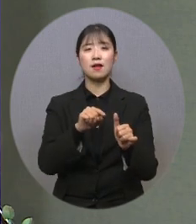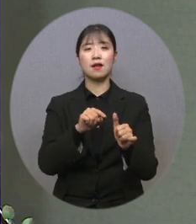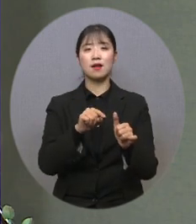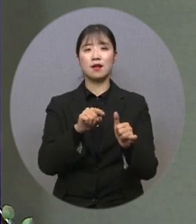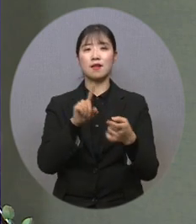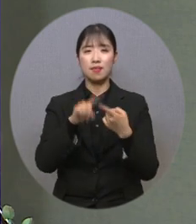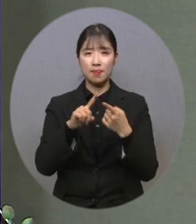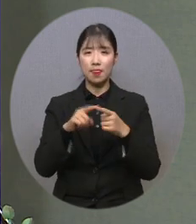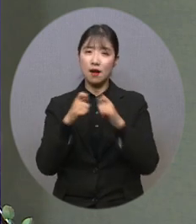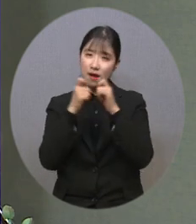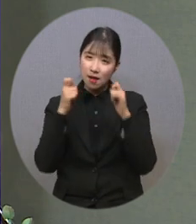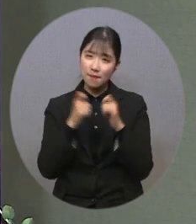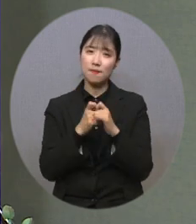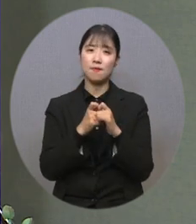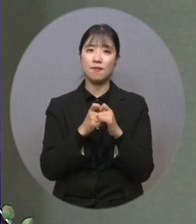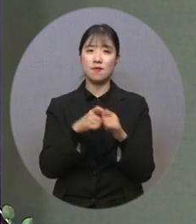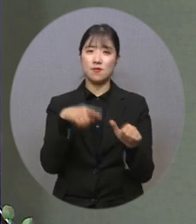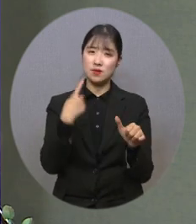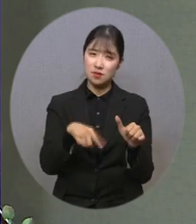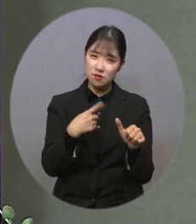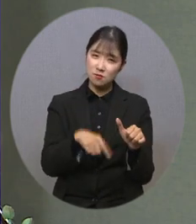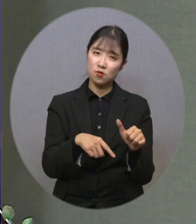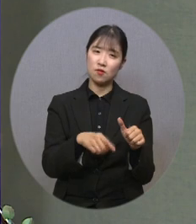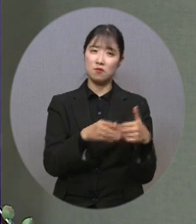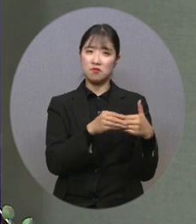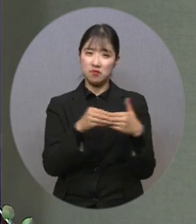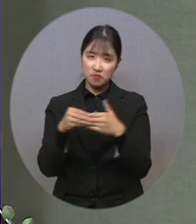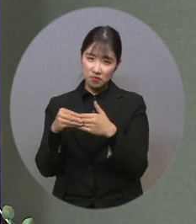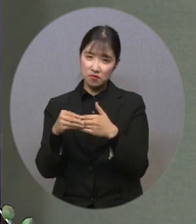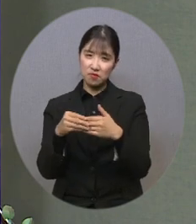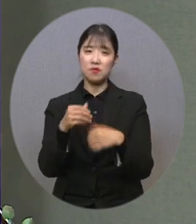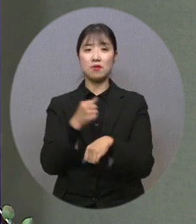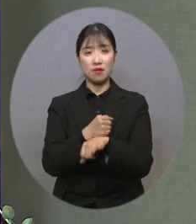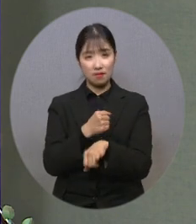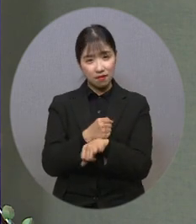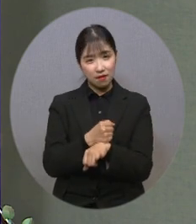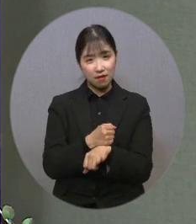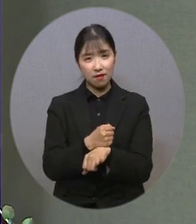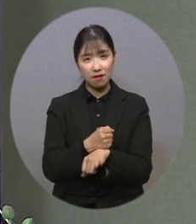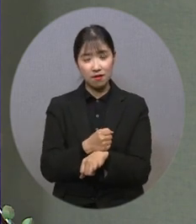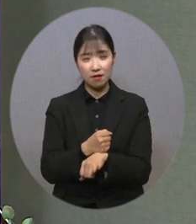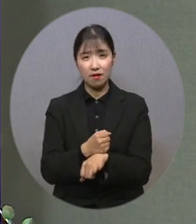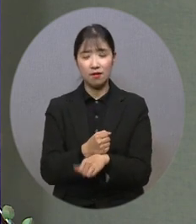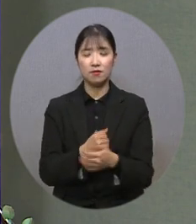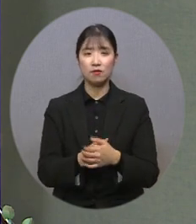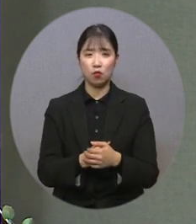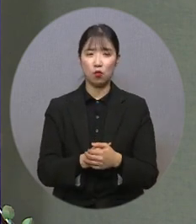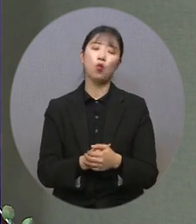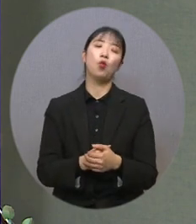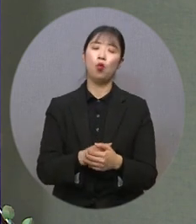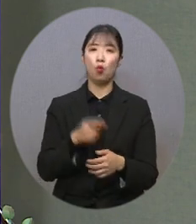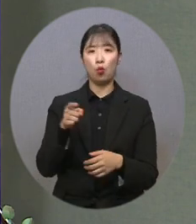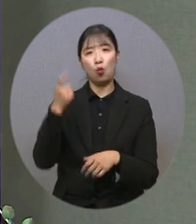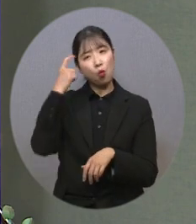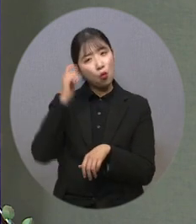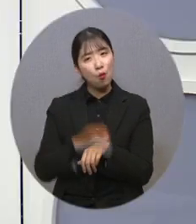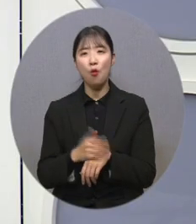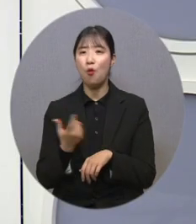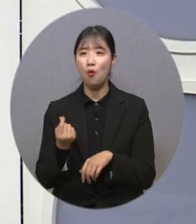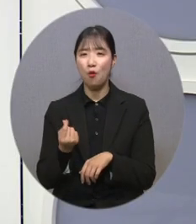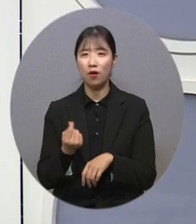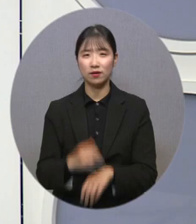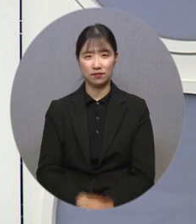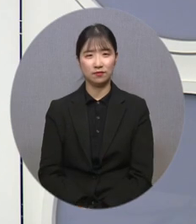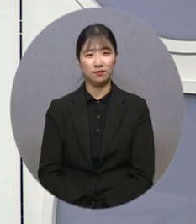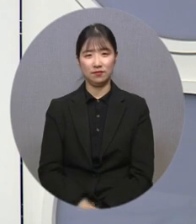네. 개별적인 지도와 어떤 진로를 정해준다. 네. 참 기발한 건데.